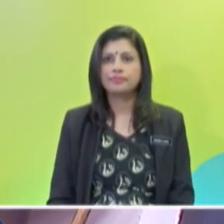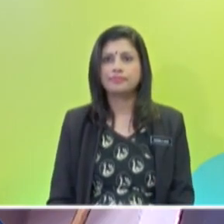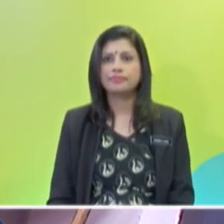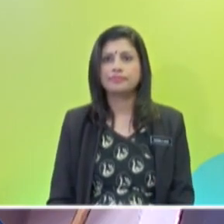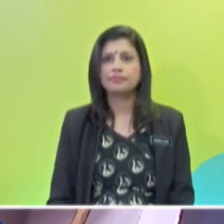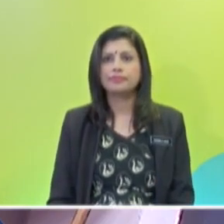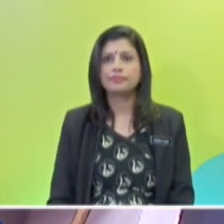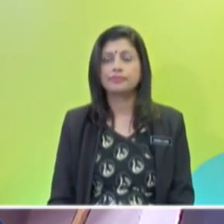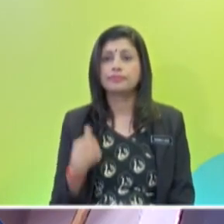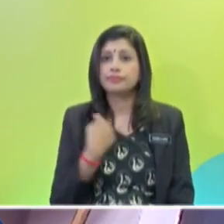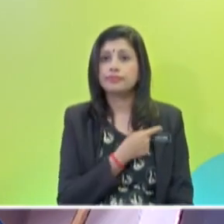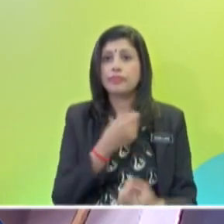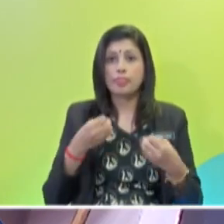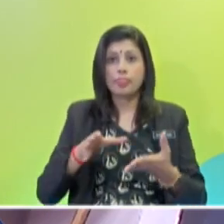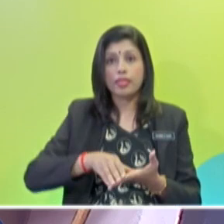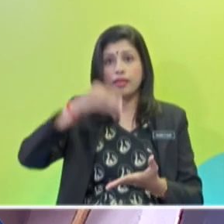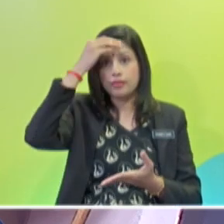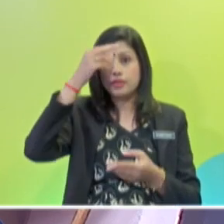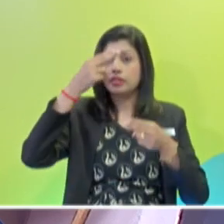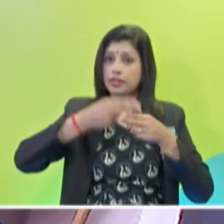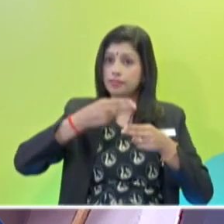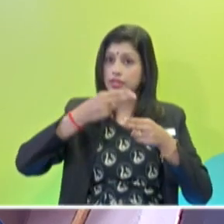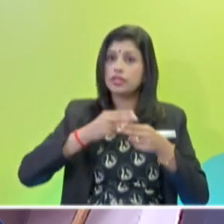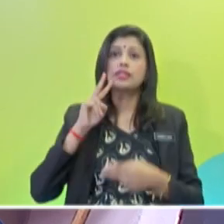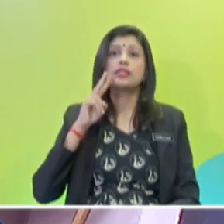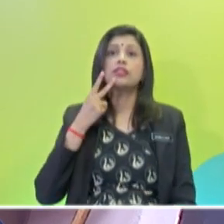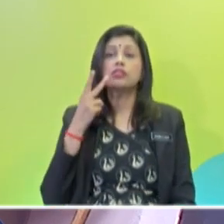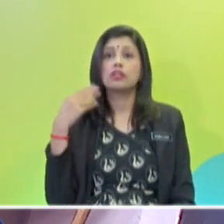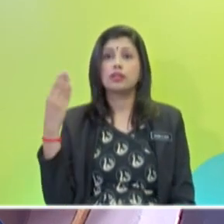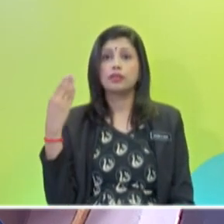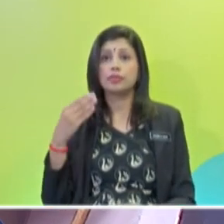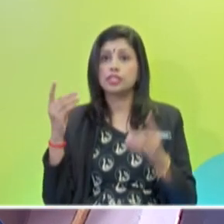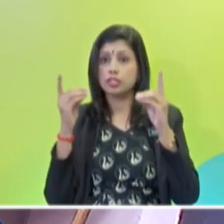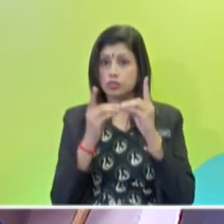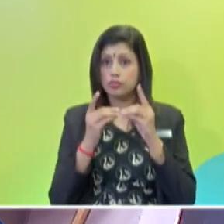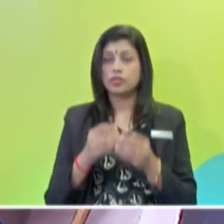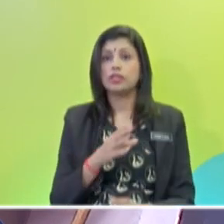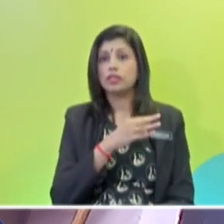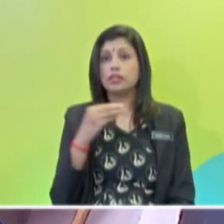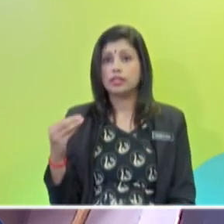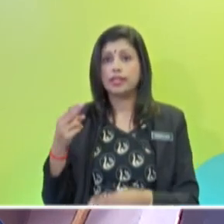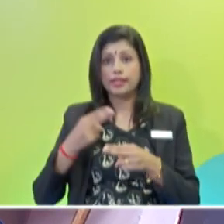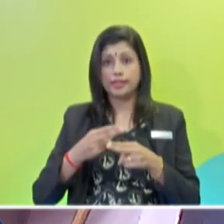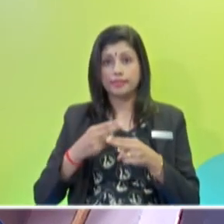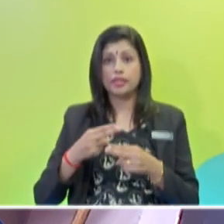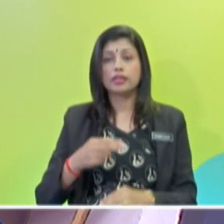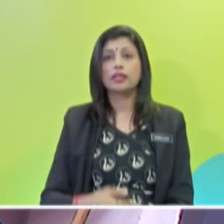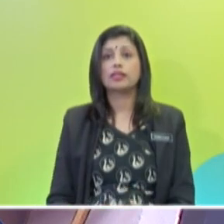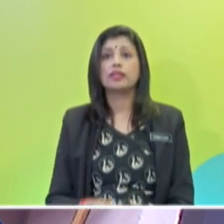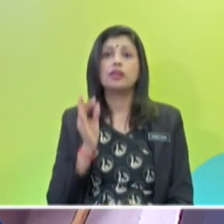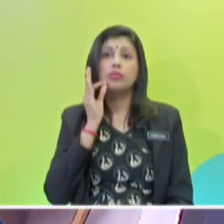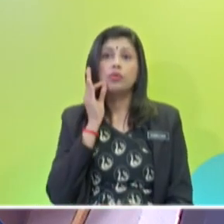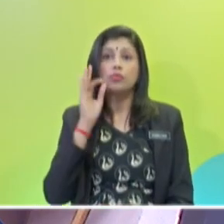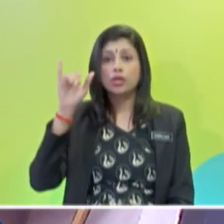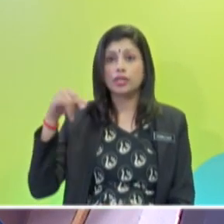semua, kita dah belajar tentang menamakan sayur-sayuran yang biasa kita jumpa dan kita juga telah menamakan buah-buahan